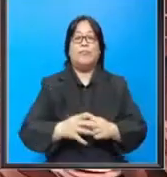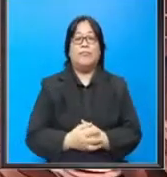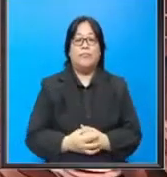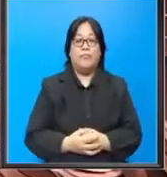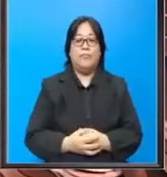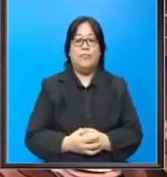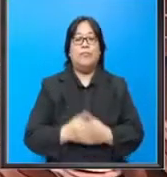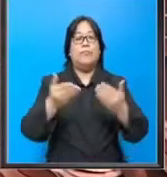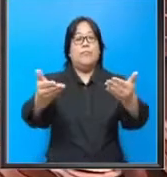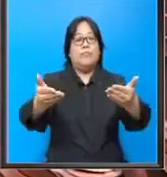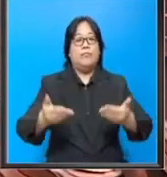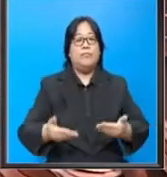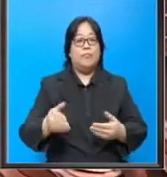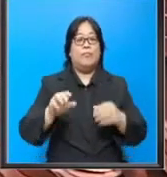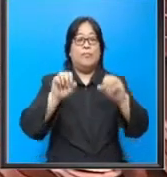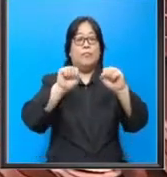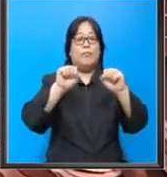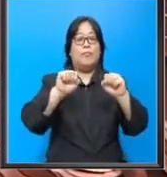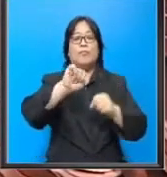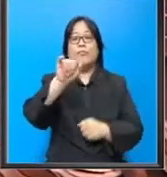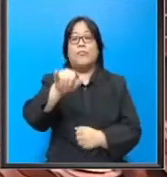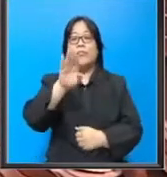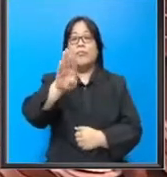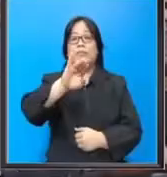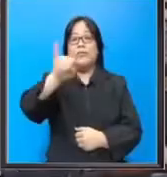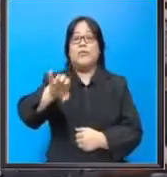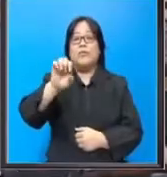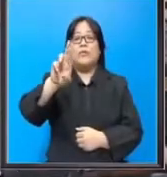ah ah terusnya yang Mama